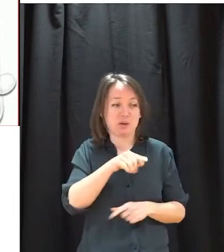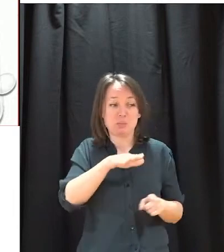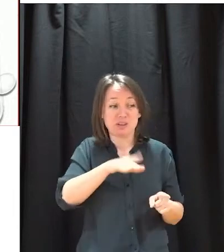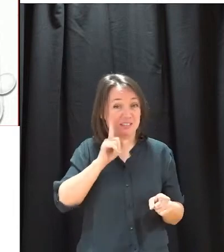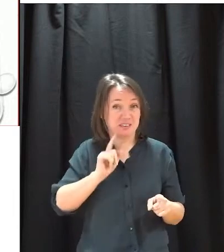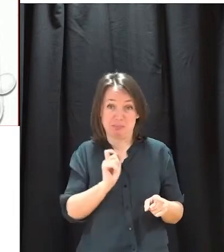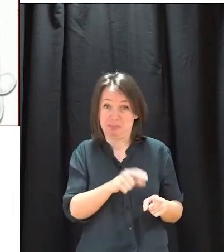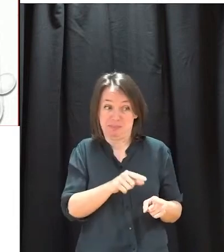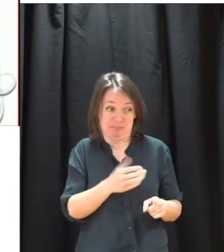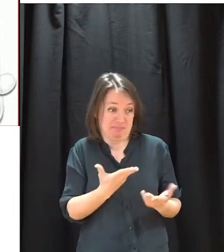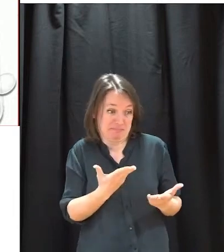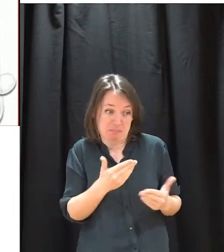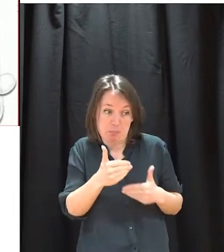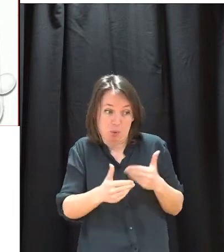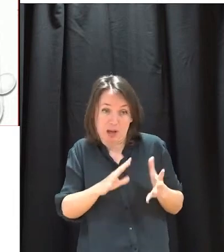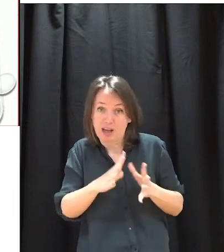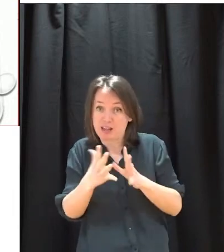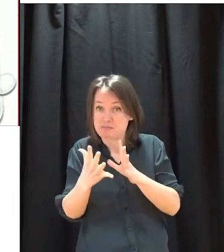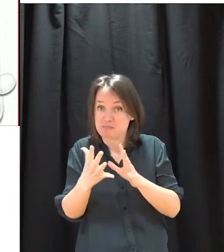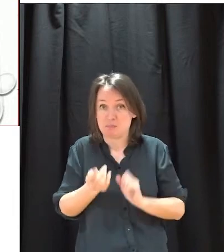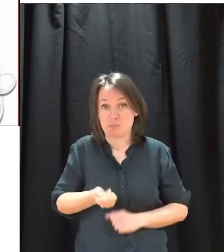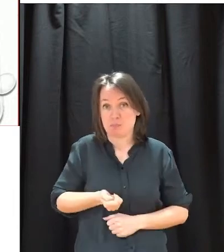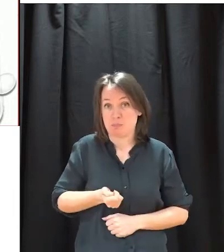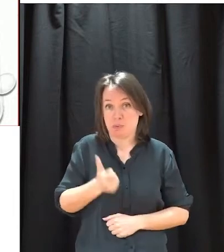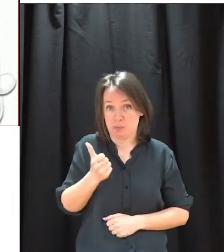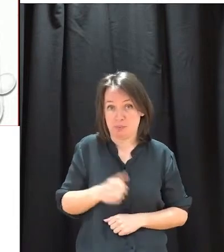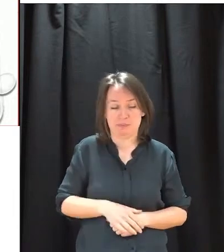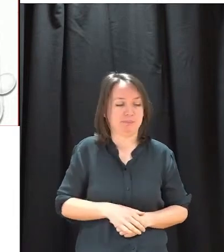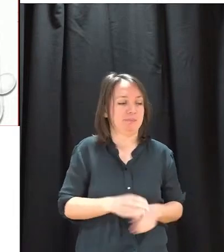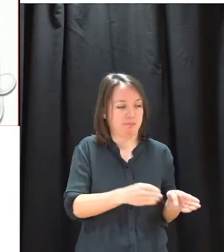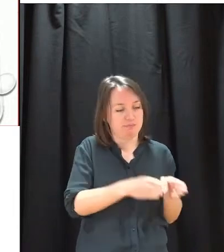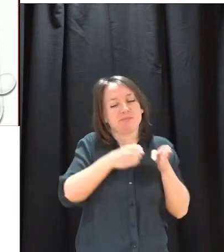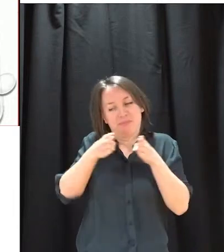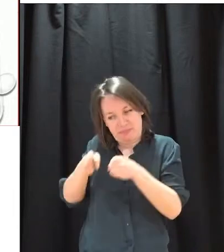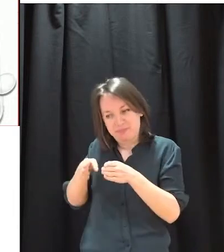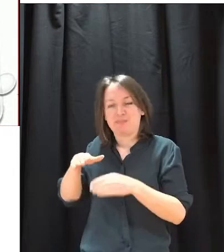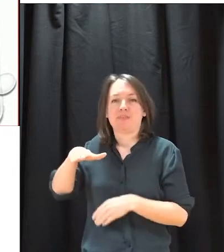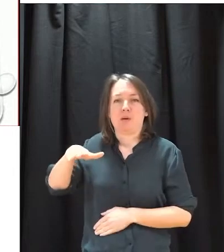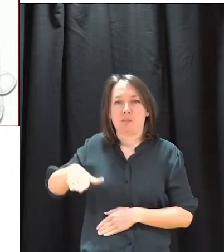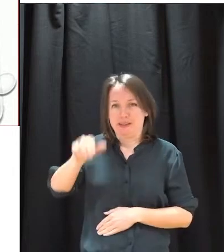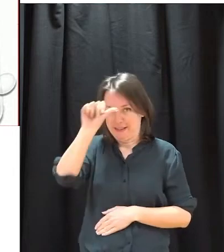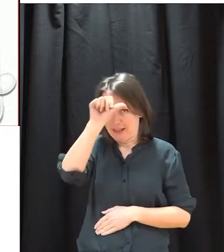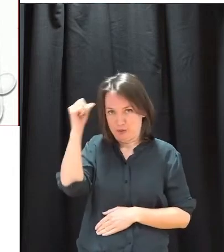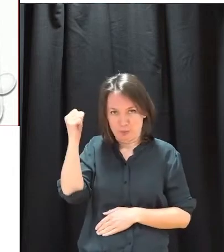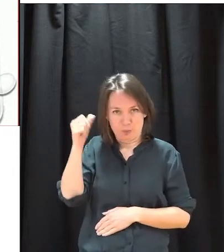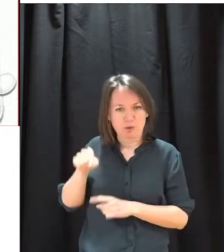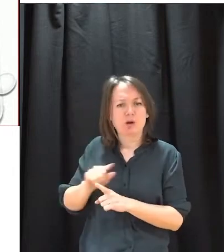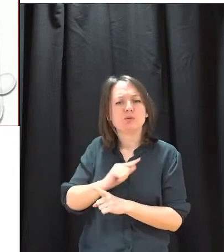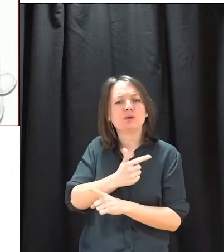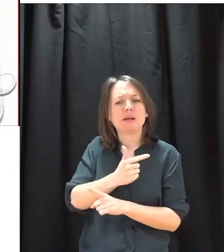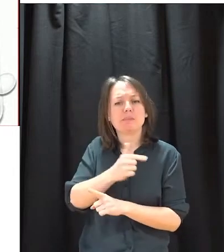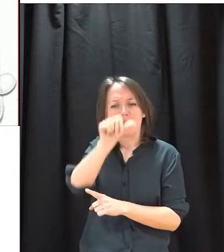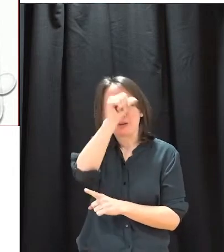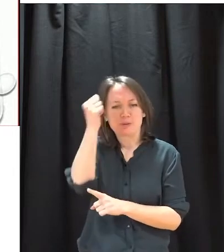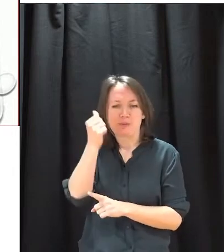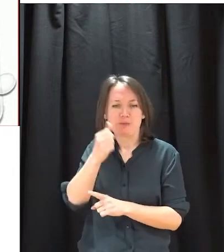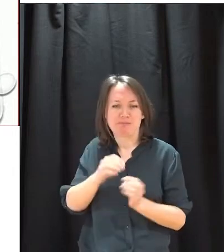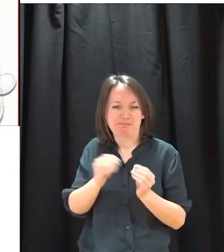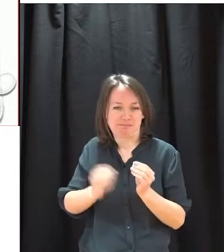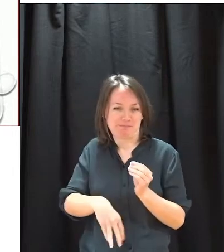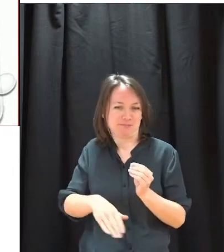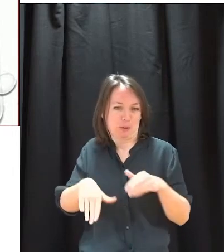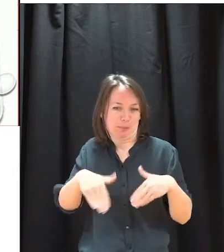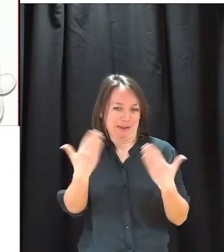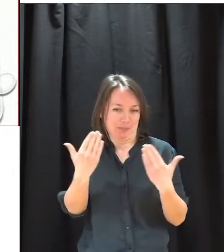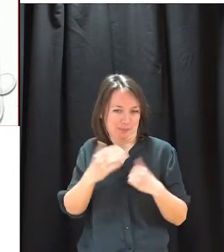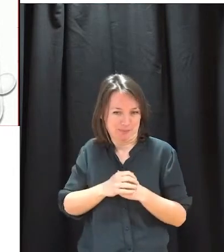progressé. Ensuite, je vais vous présenter un autre petit garçon. Donc, je passe le 2e garçon, qui pourrait être intéressant aussi, mais tant pis,